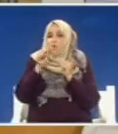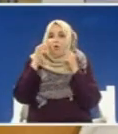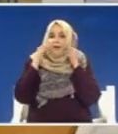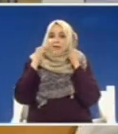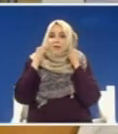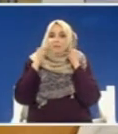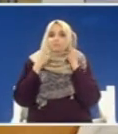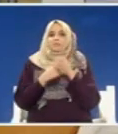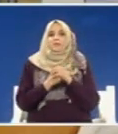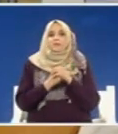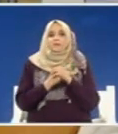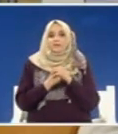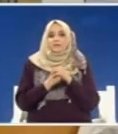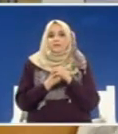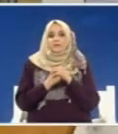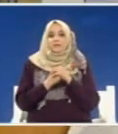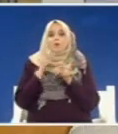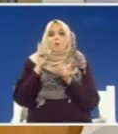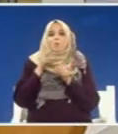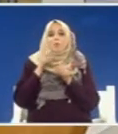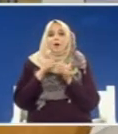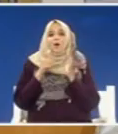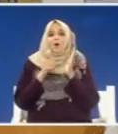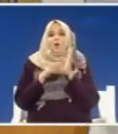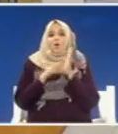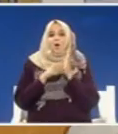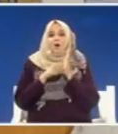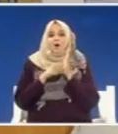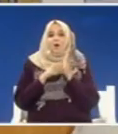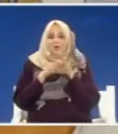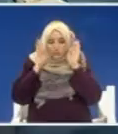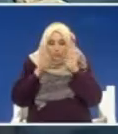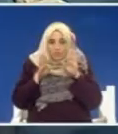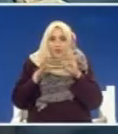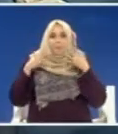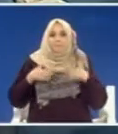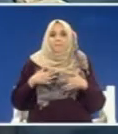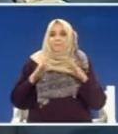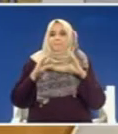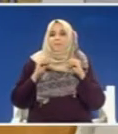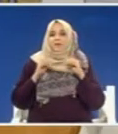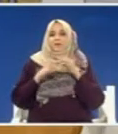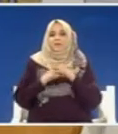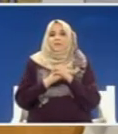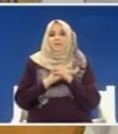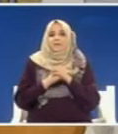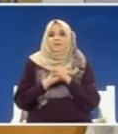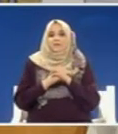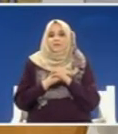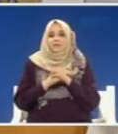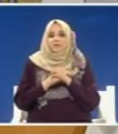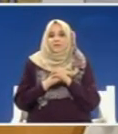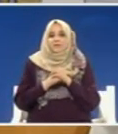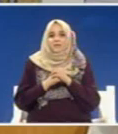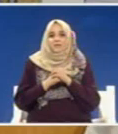وسجدة الشكر، لأن الإنسان يسجدها على الهيئة التي هو عليه. أيوة. يعني هذا هو المطلوب من سجدة